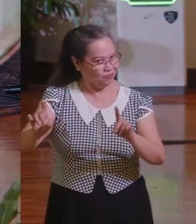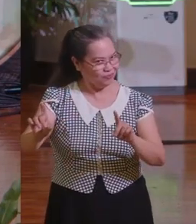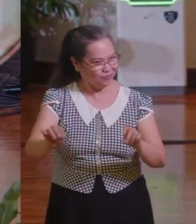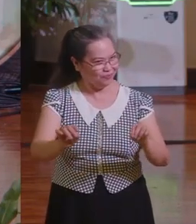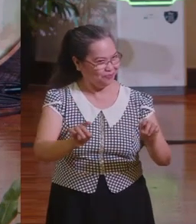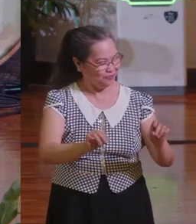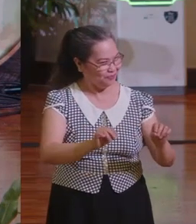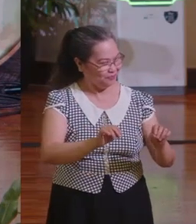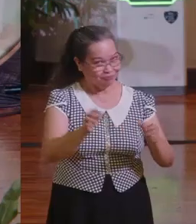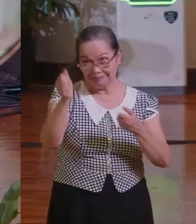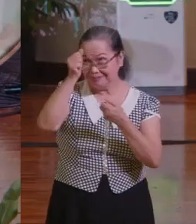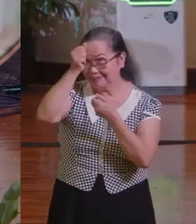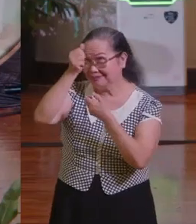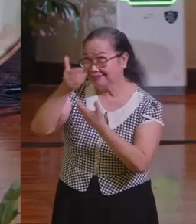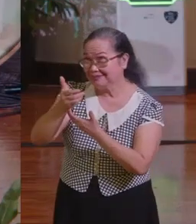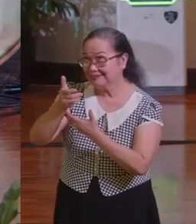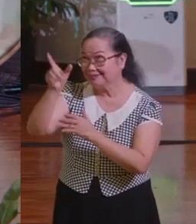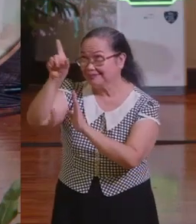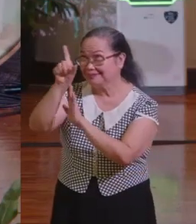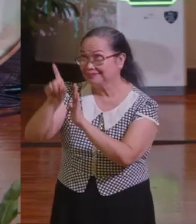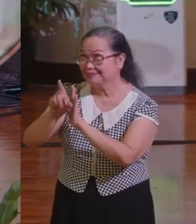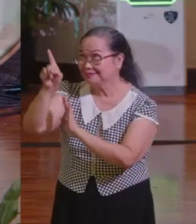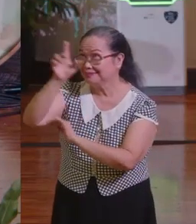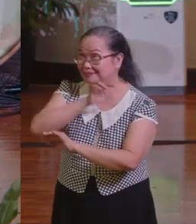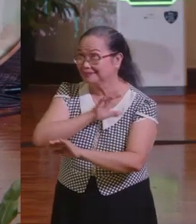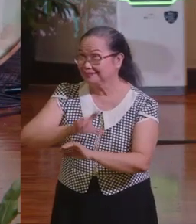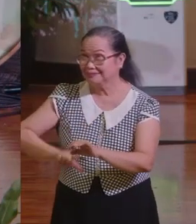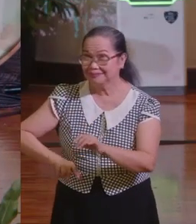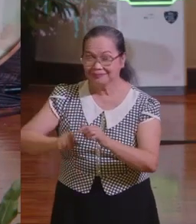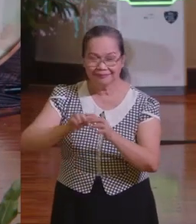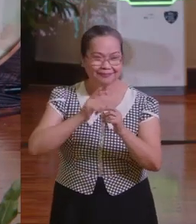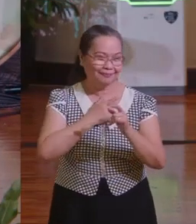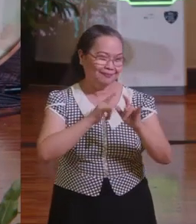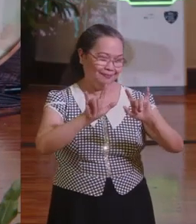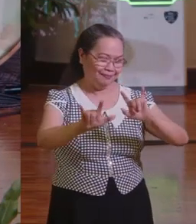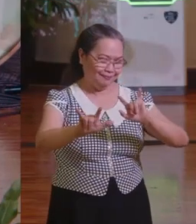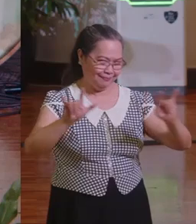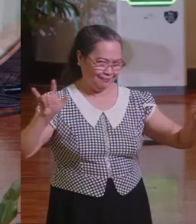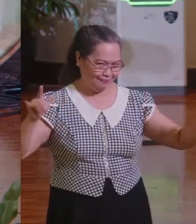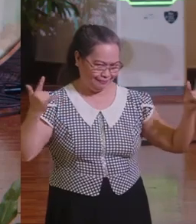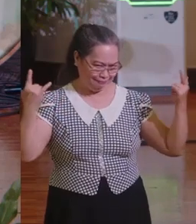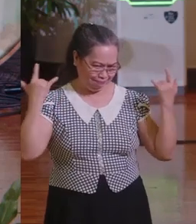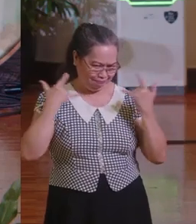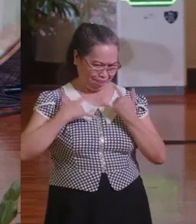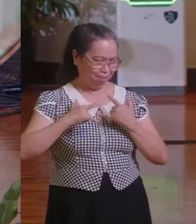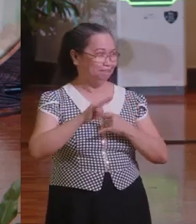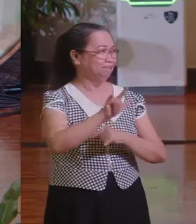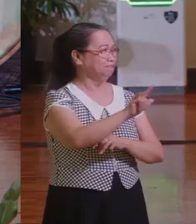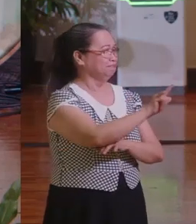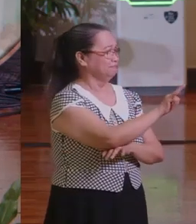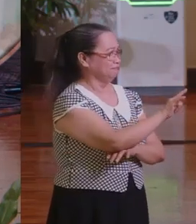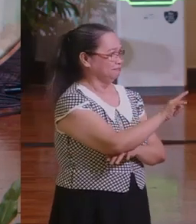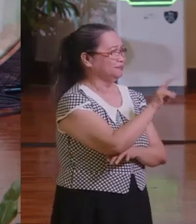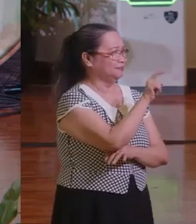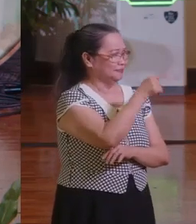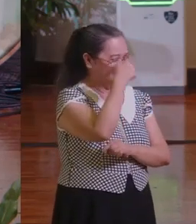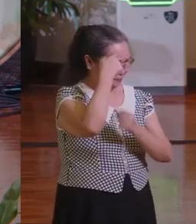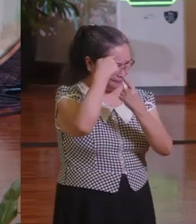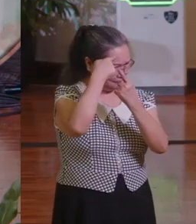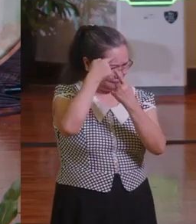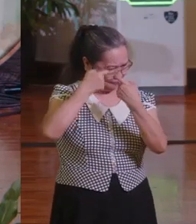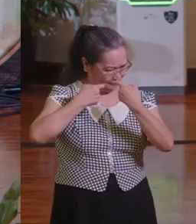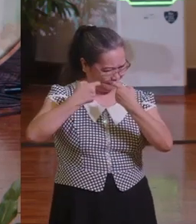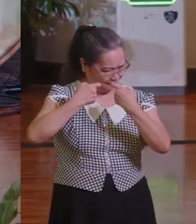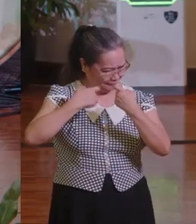na i-fulfill ang law of Christ, which is to love one another. Tapos meron tayong kailangan na mindset that will govern